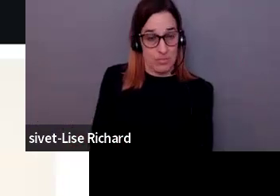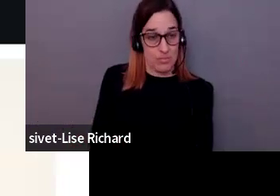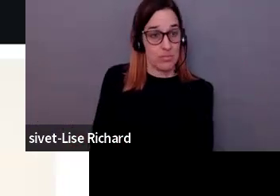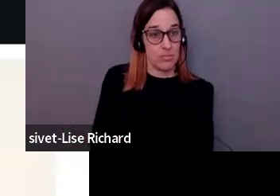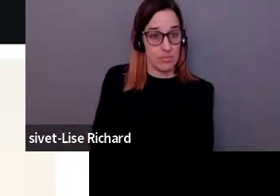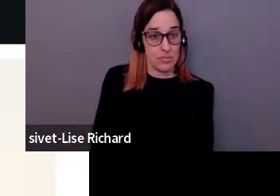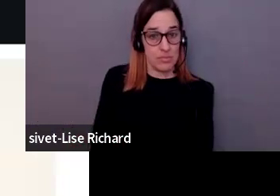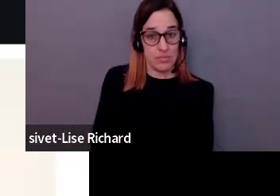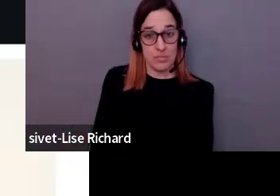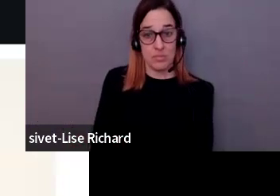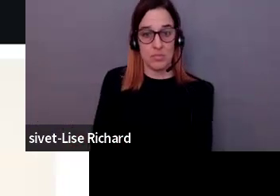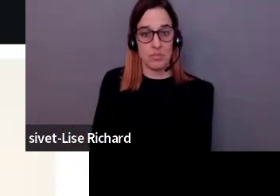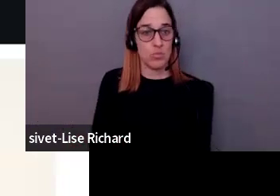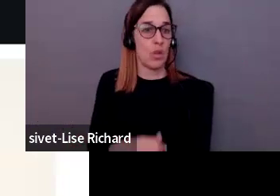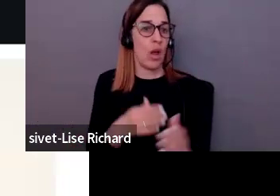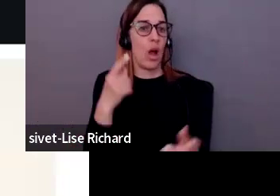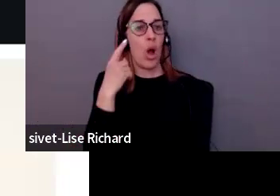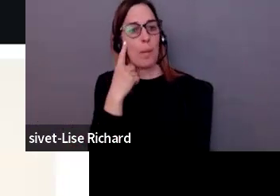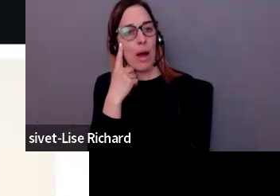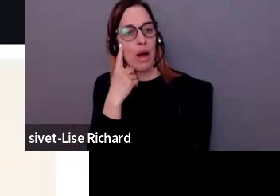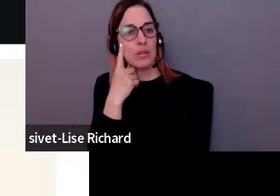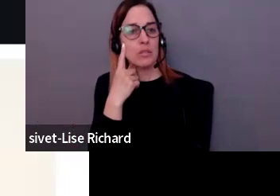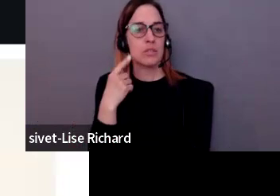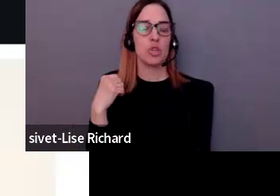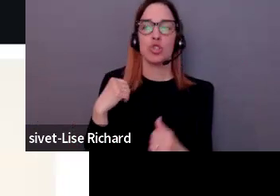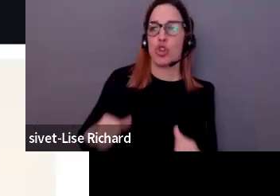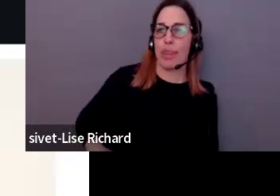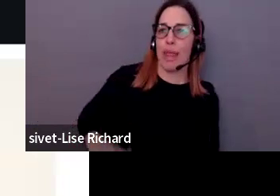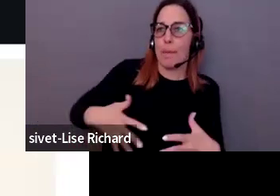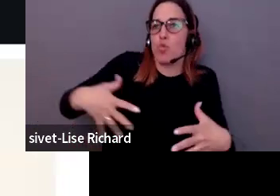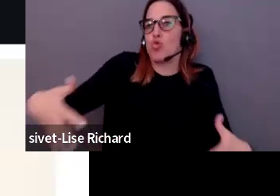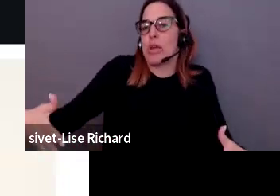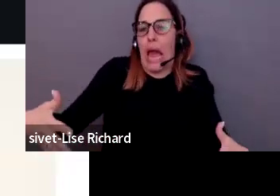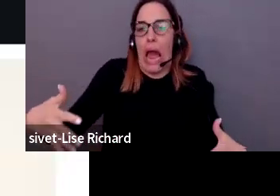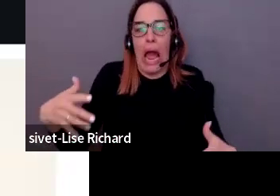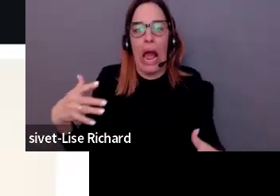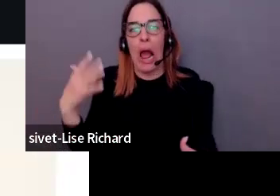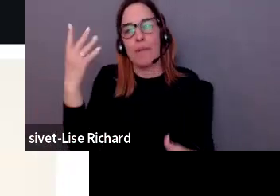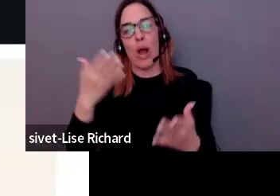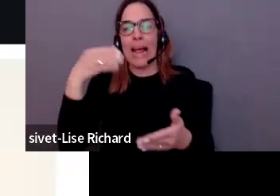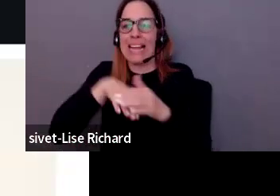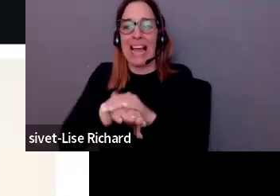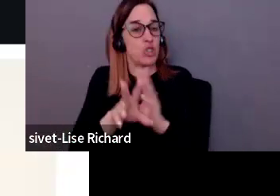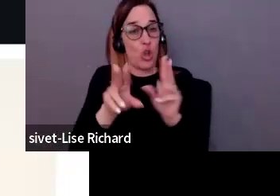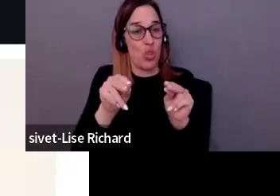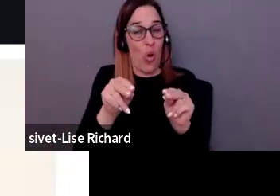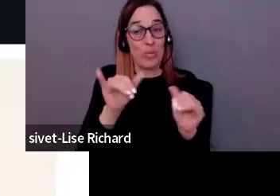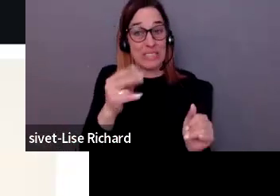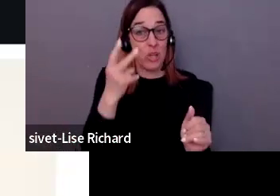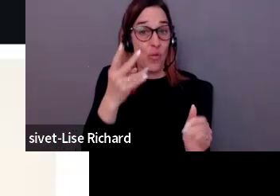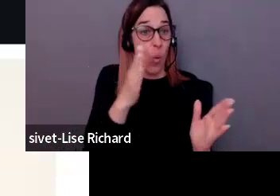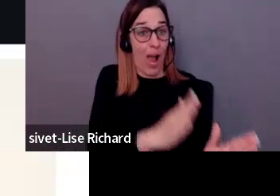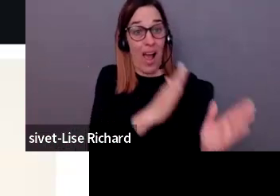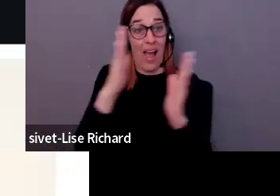On pensait peut-être dire, ah ben, je vais mettre une veste, un chandail plus ample, ça paraîtra pas vraiment. Tandis que quand vous regardez l'image